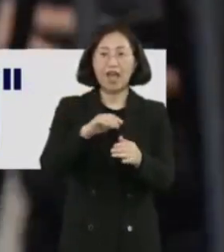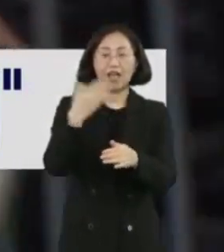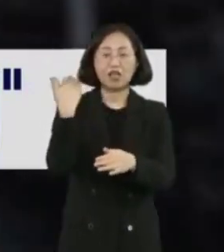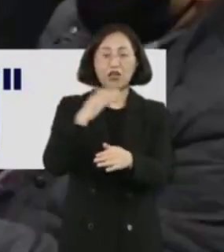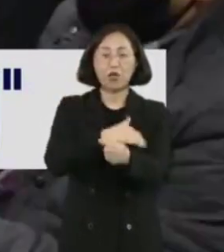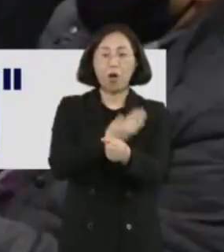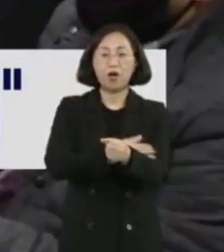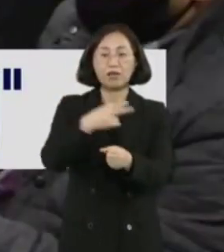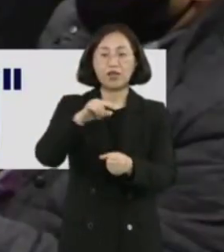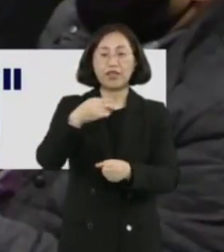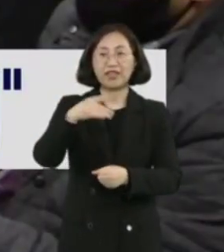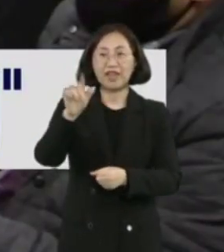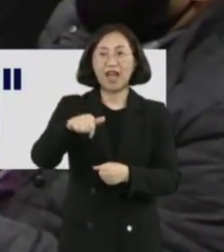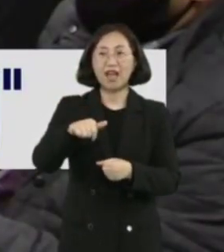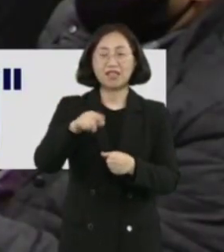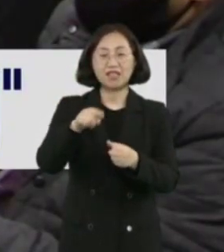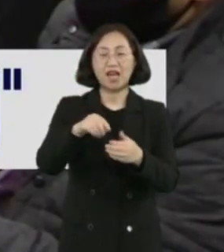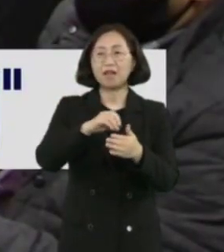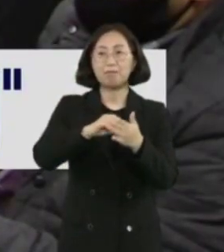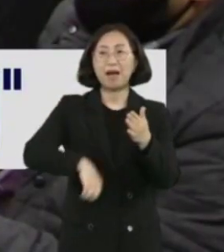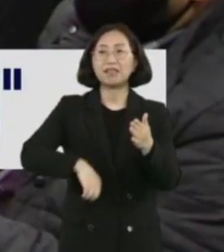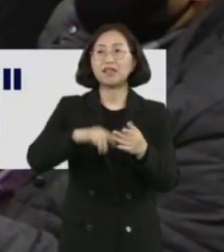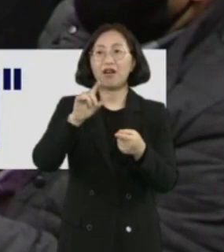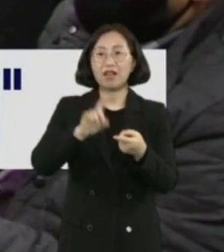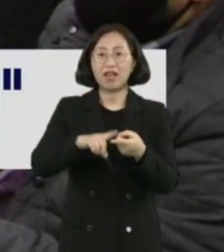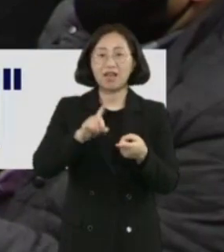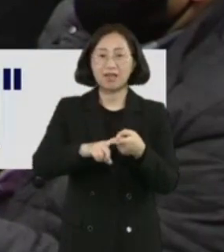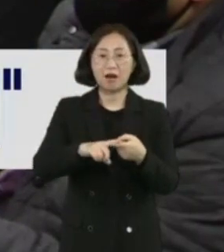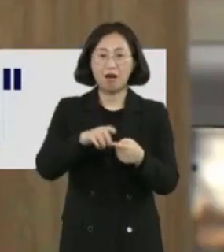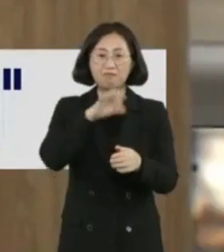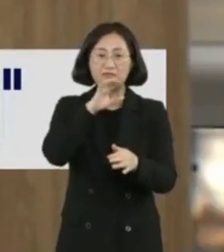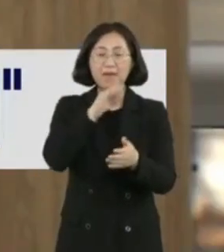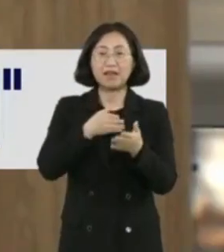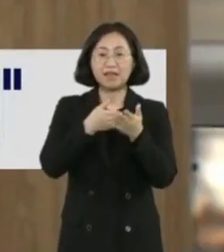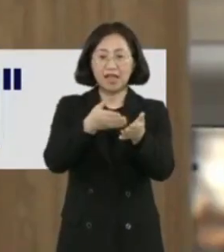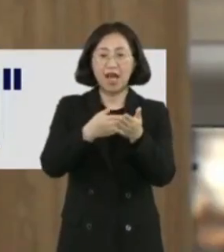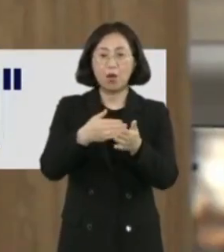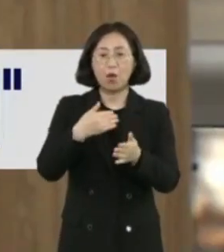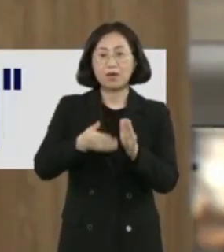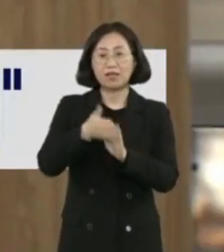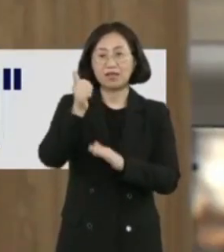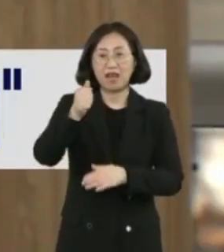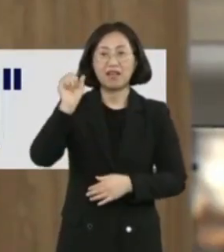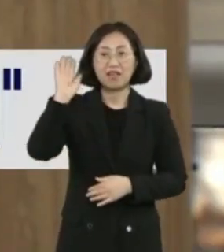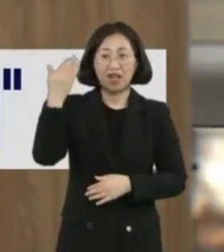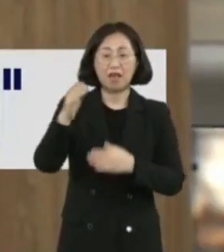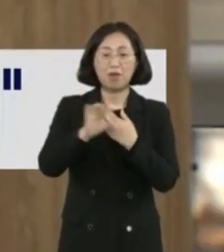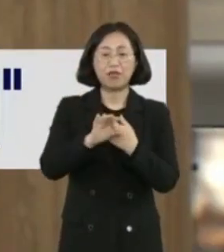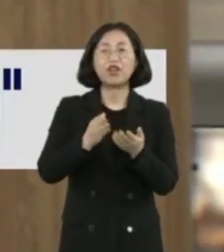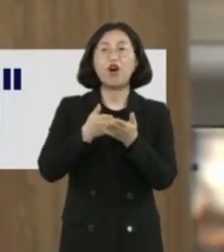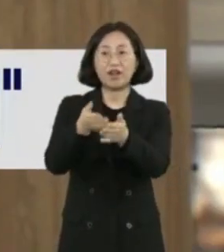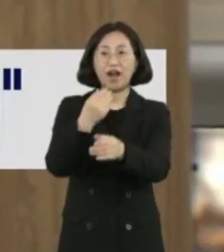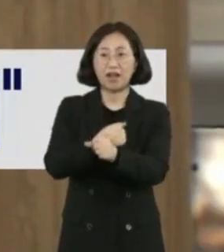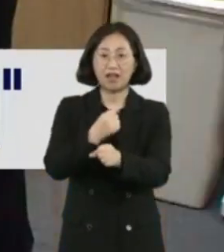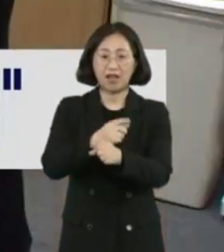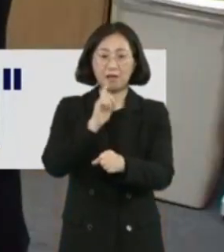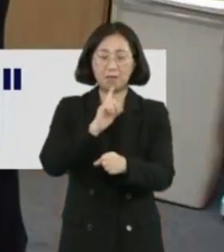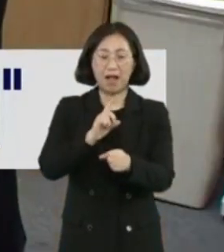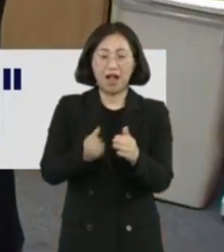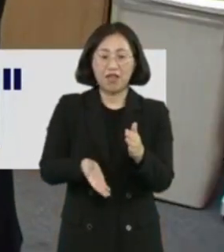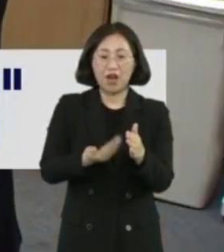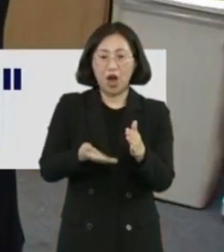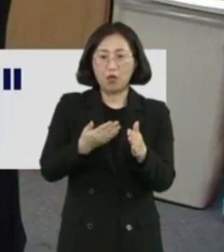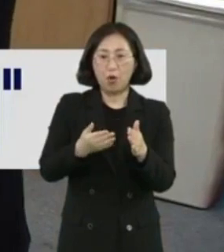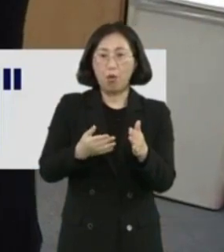비판하고 시장이 되면 사면을 건의하겠다고 밝혔습니다. 이 전 의원은 지역 기자들과 만난 자리에서 내란 선동죄로